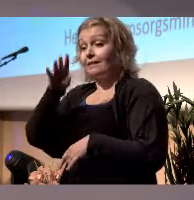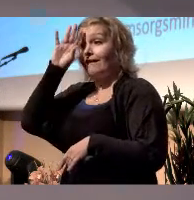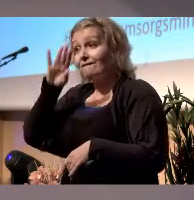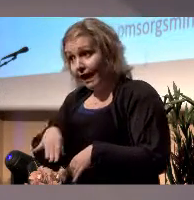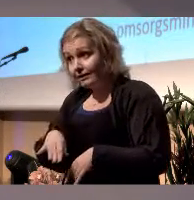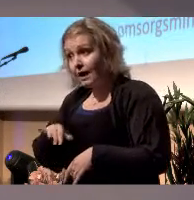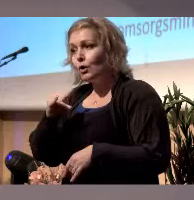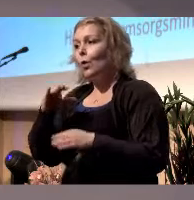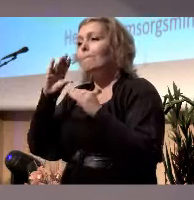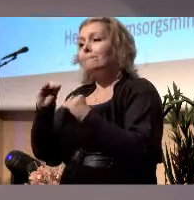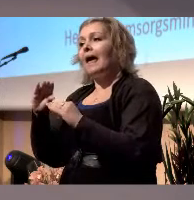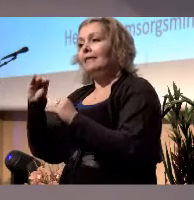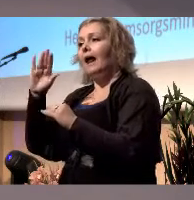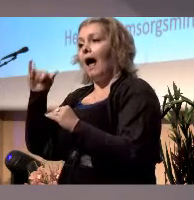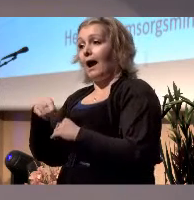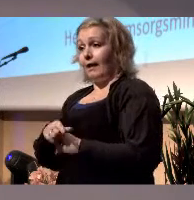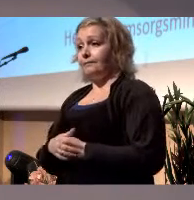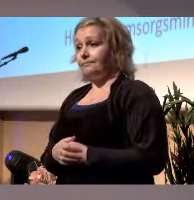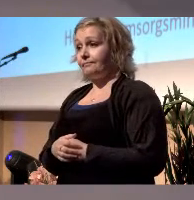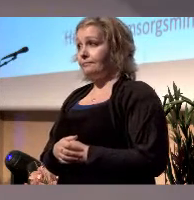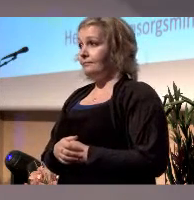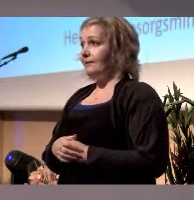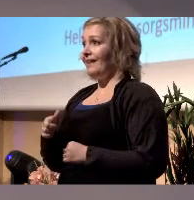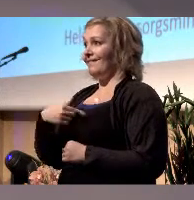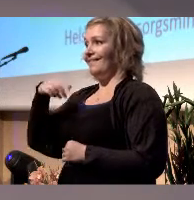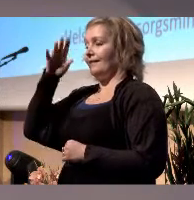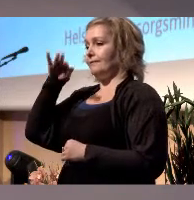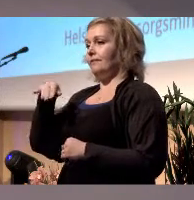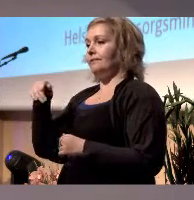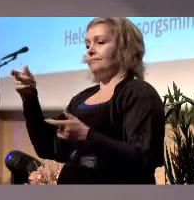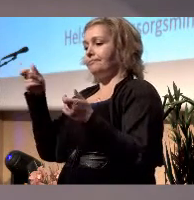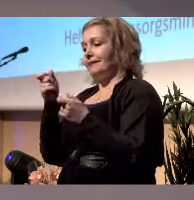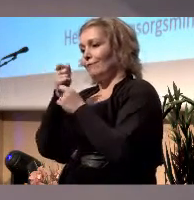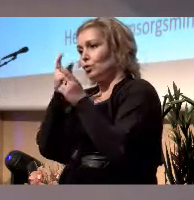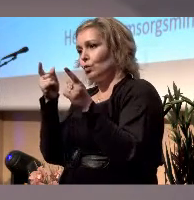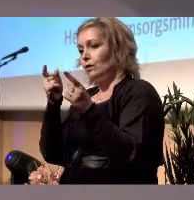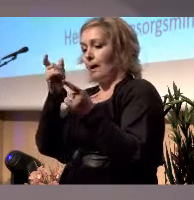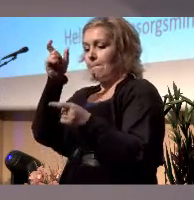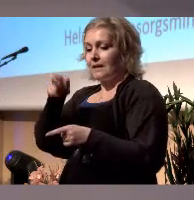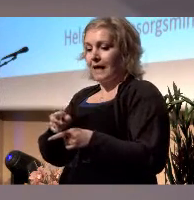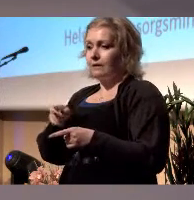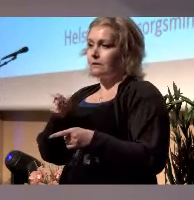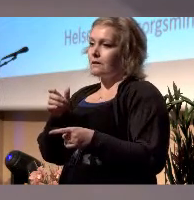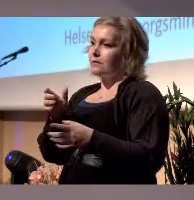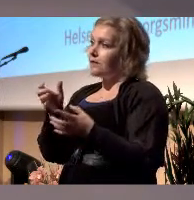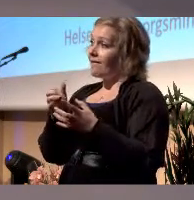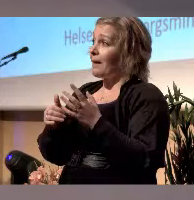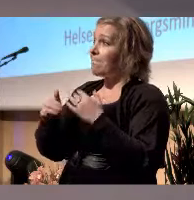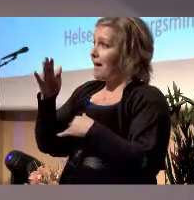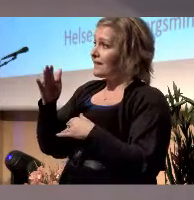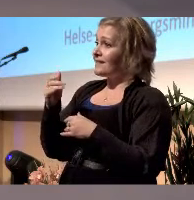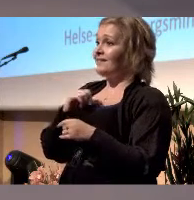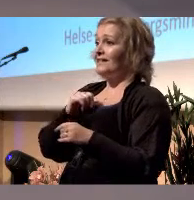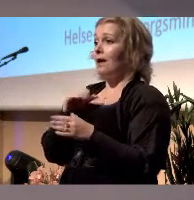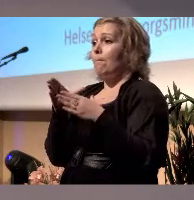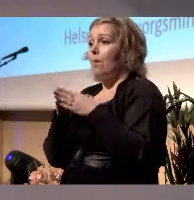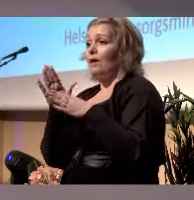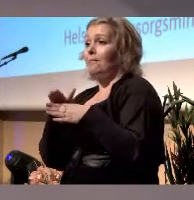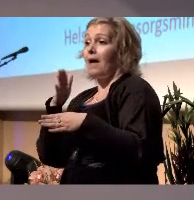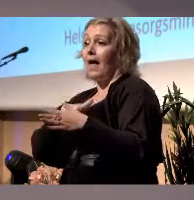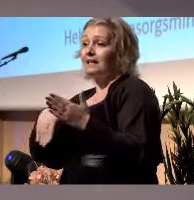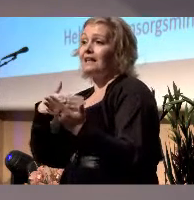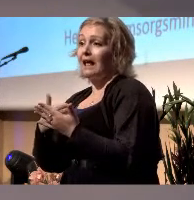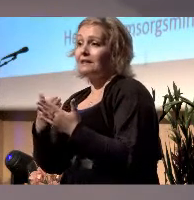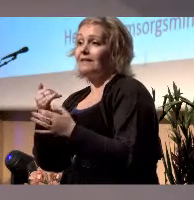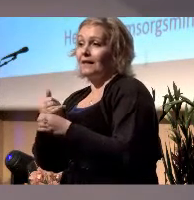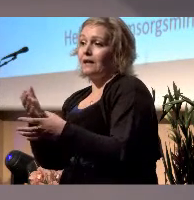vet, jo bedre det. Vi vet at informasjon det pasienten savner aller mest i møte med